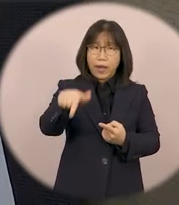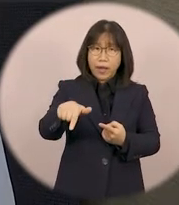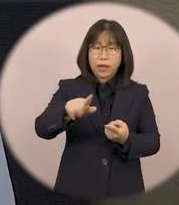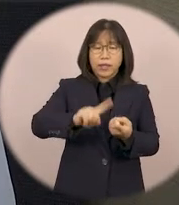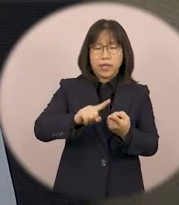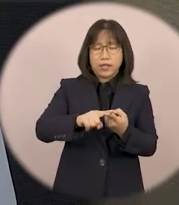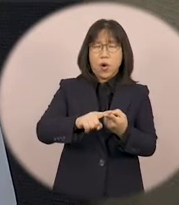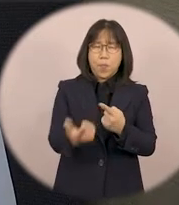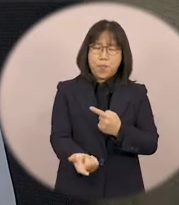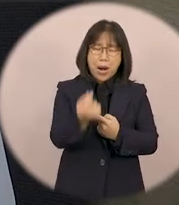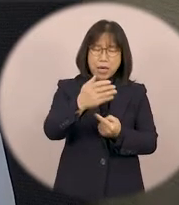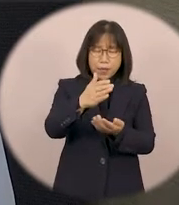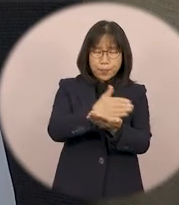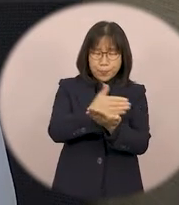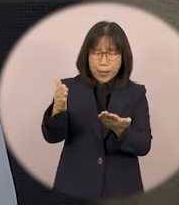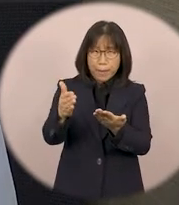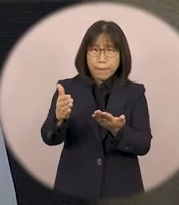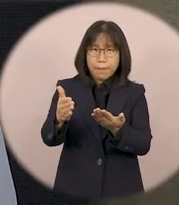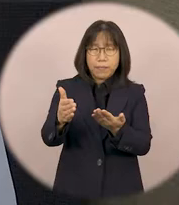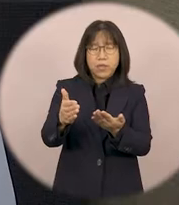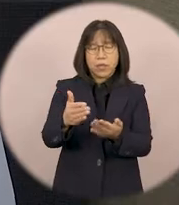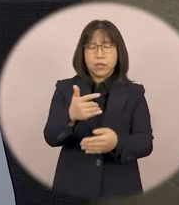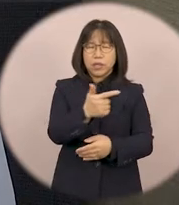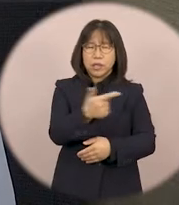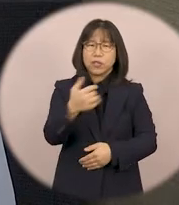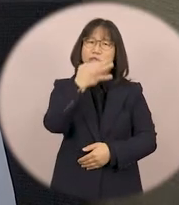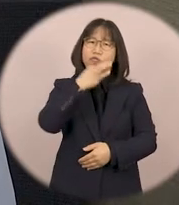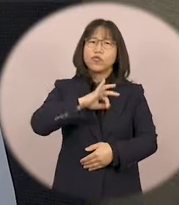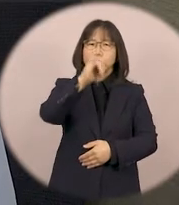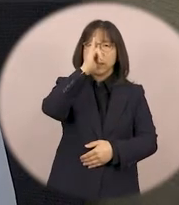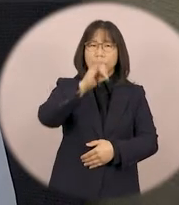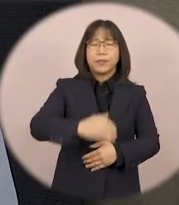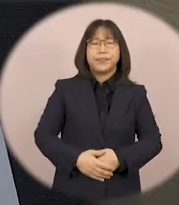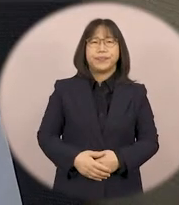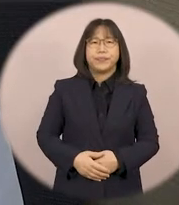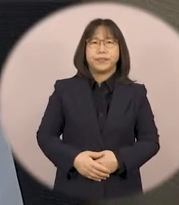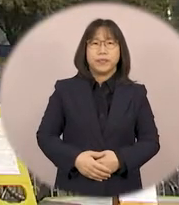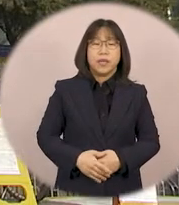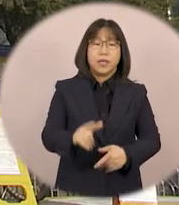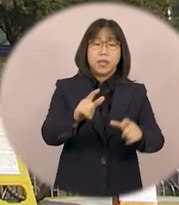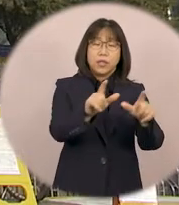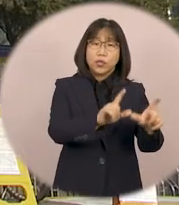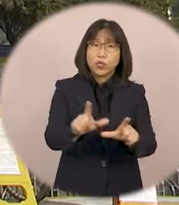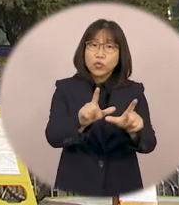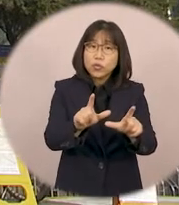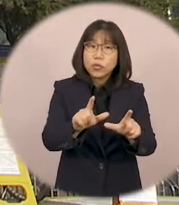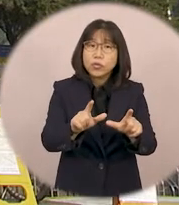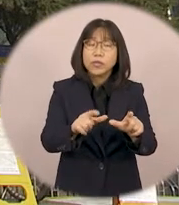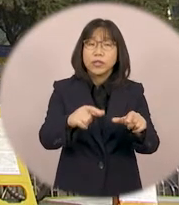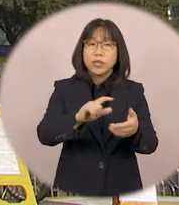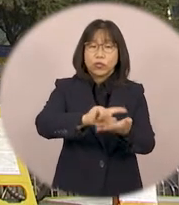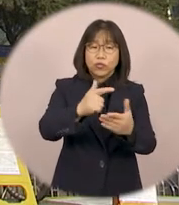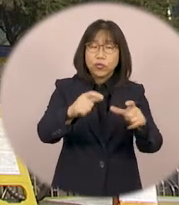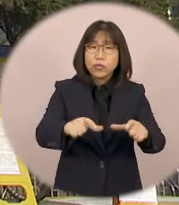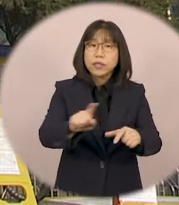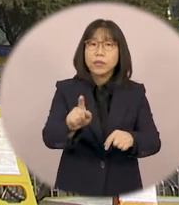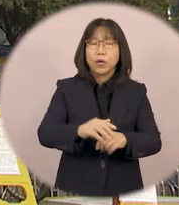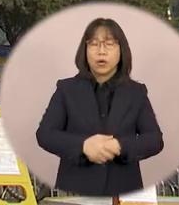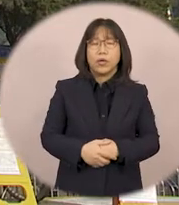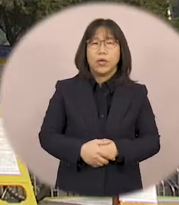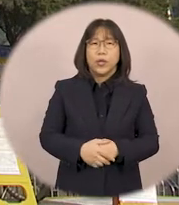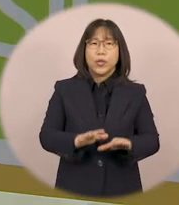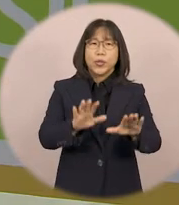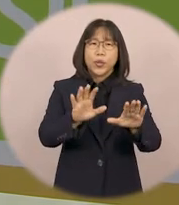신속하게 돈 들어갈 수 있어서 x 리 판독에 도움을 둡니다 한편 군은 보건소 진료